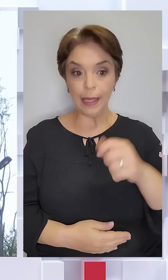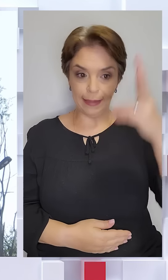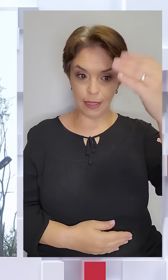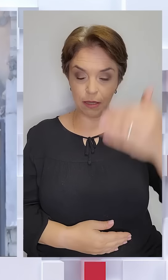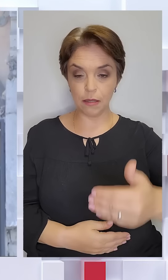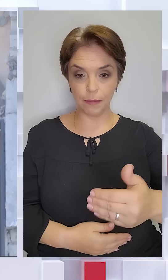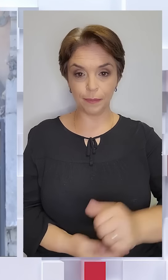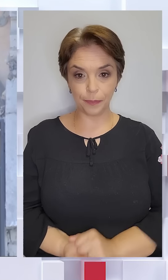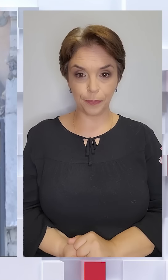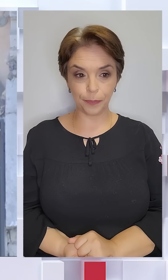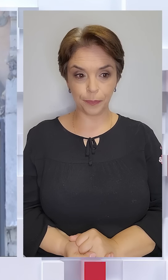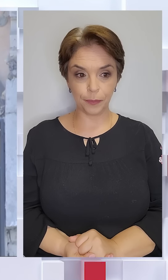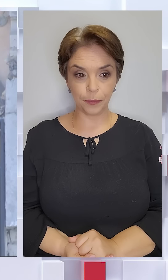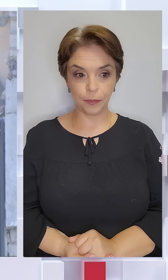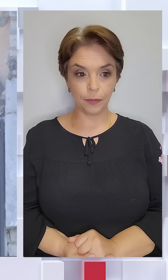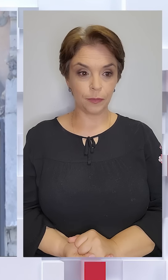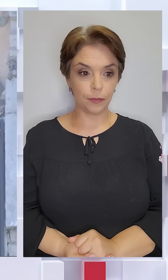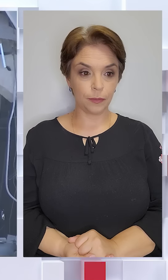стіні.